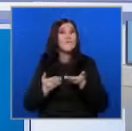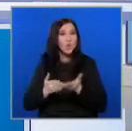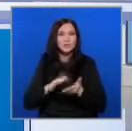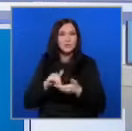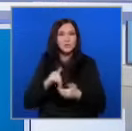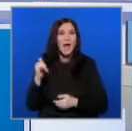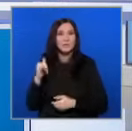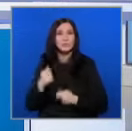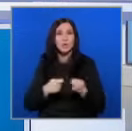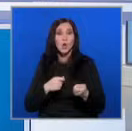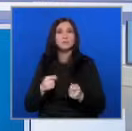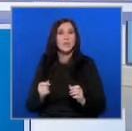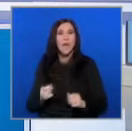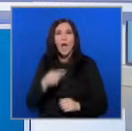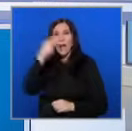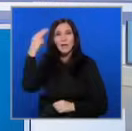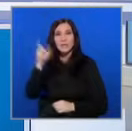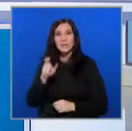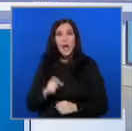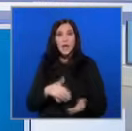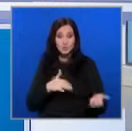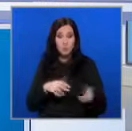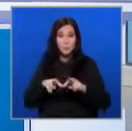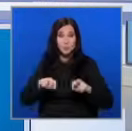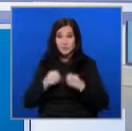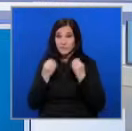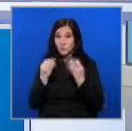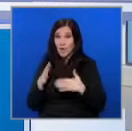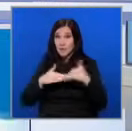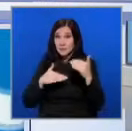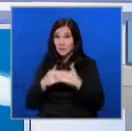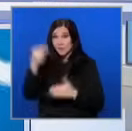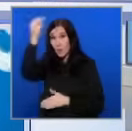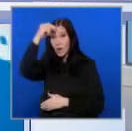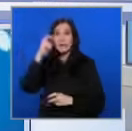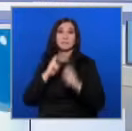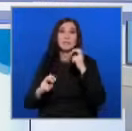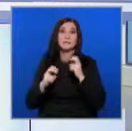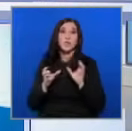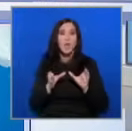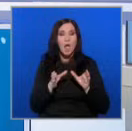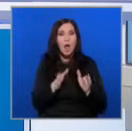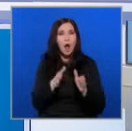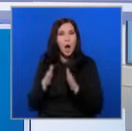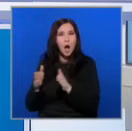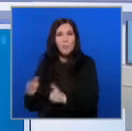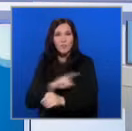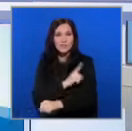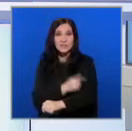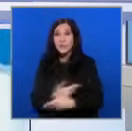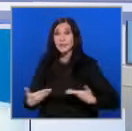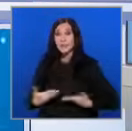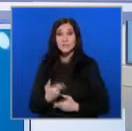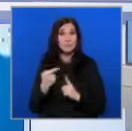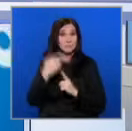арабските търговски камари, Италия и Аржентина проучват възможността да изградят у нас логистични хъбове. Но засиленият интерес